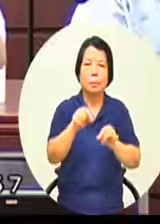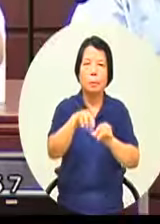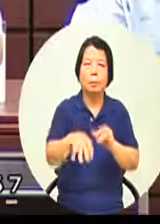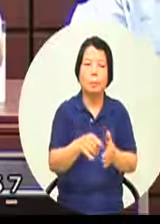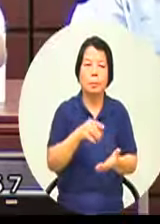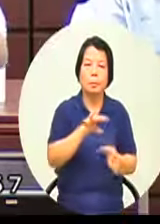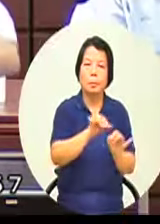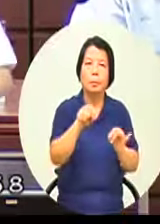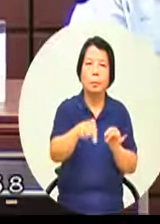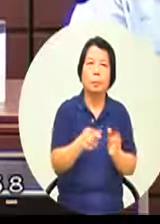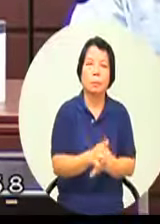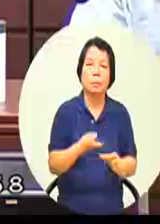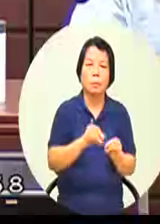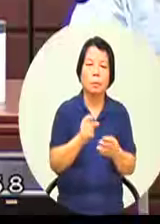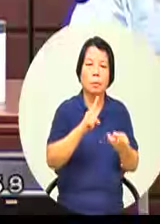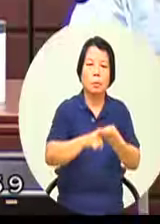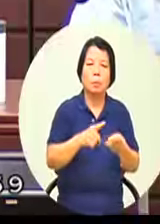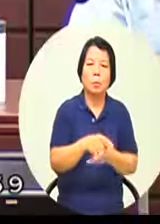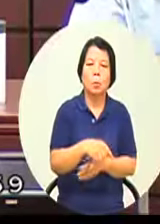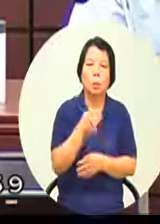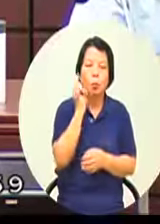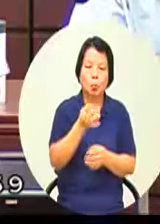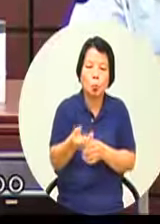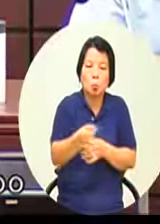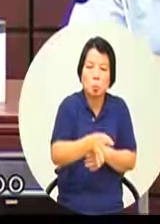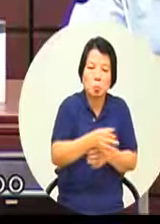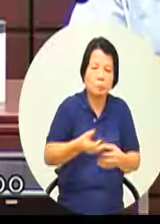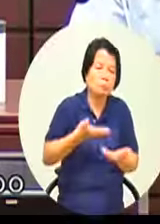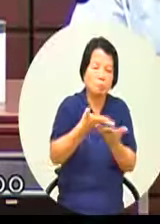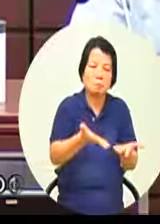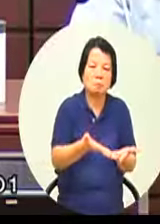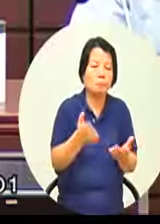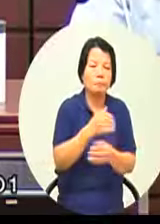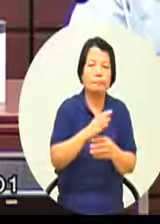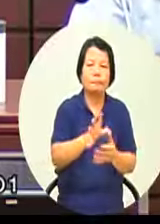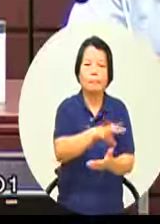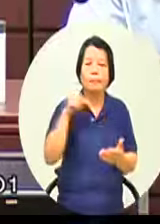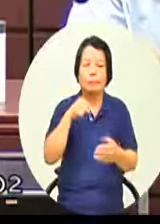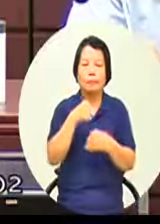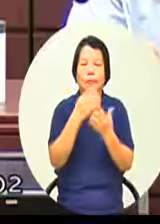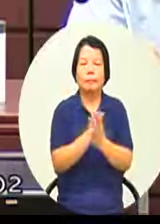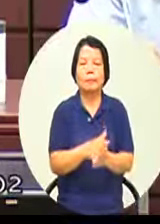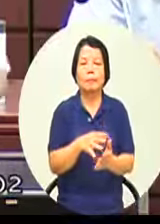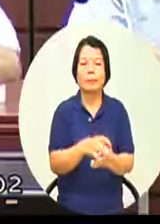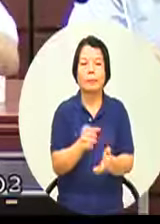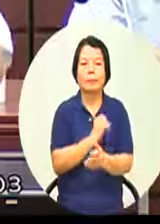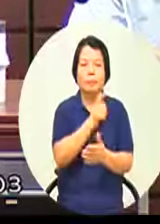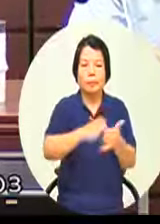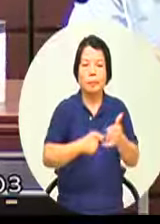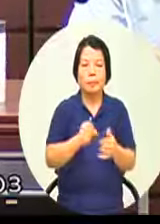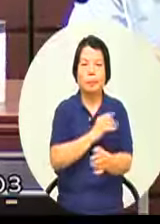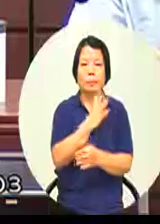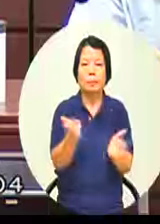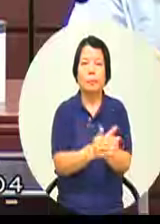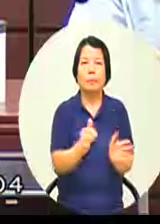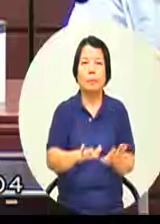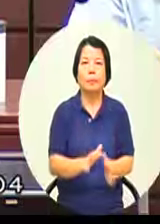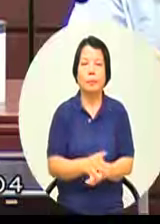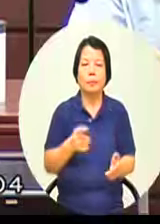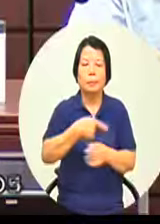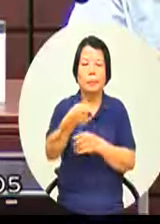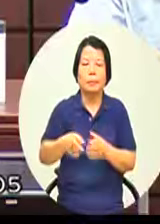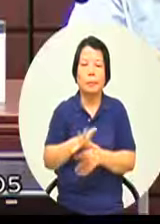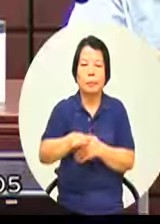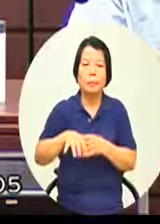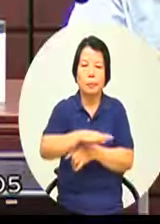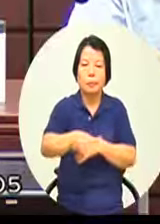地呢，因为地主不愿意提供，所以说已经结案了。那另外在整个一个休闲农场需要列